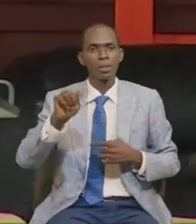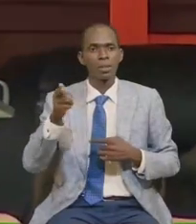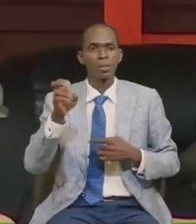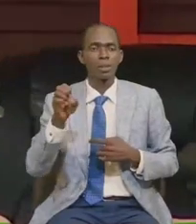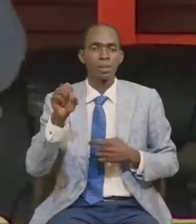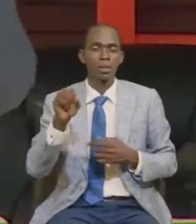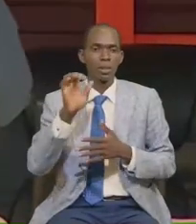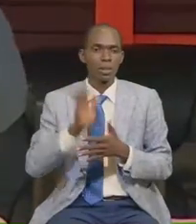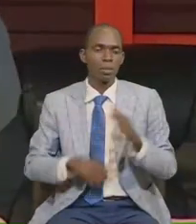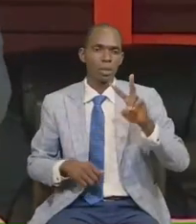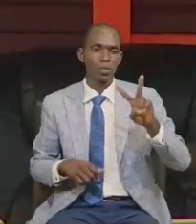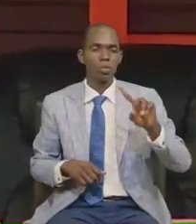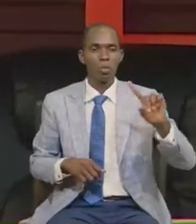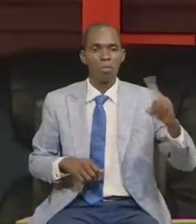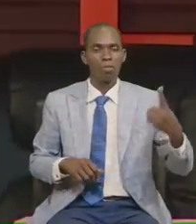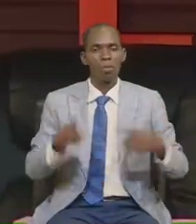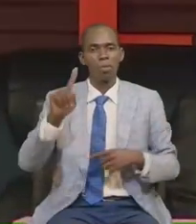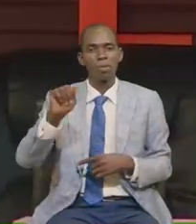1 Thessaloniciens chapitre 2,